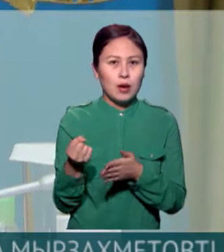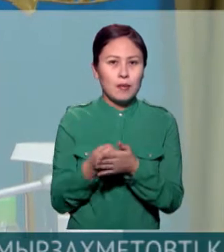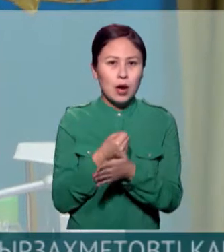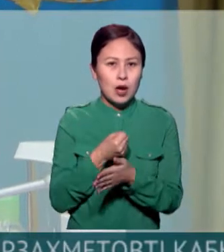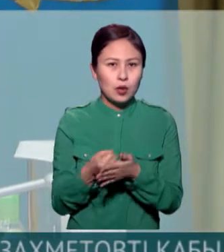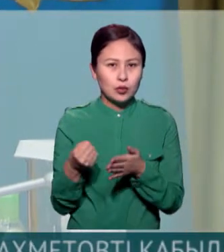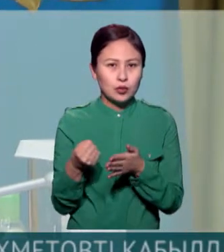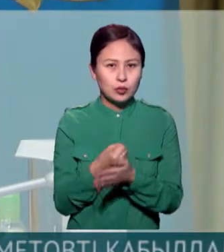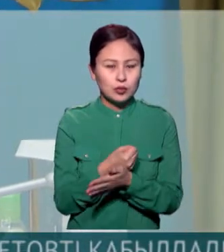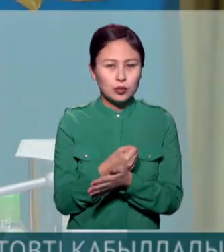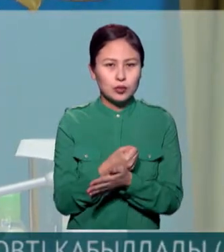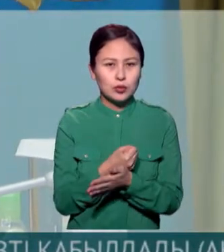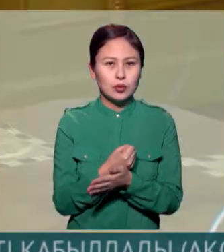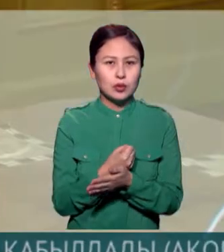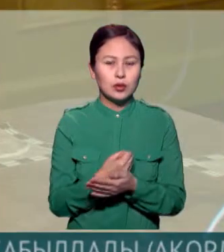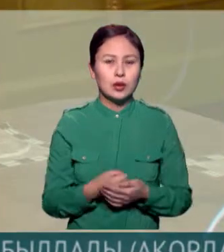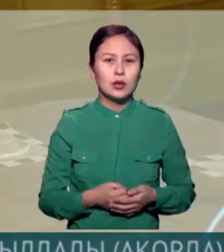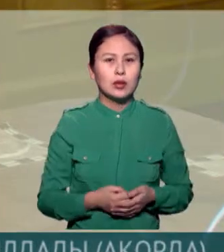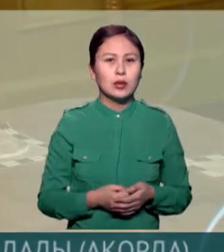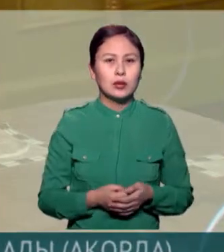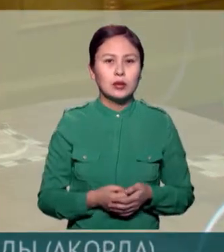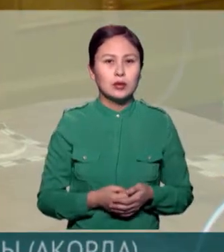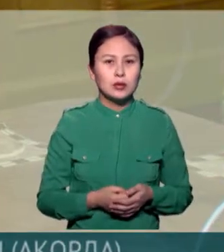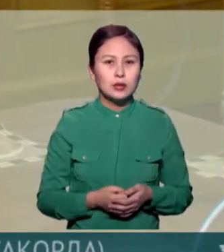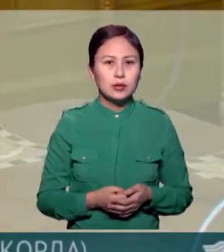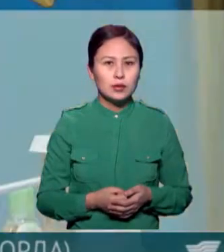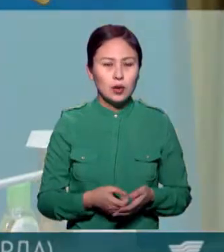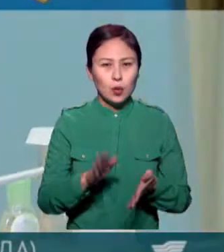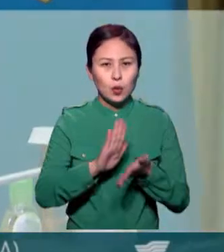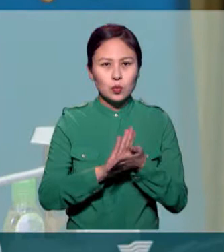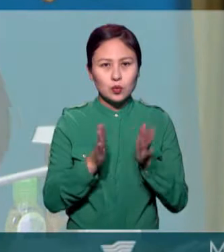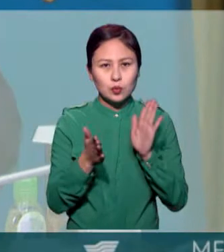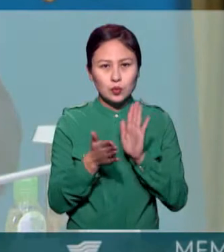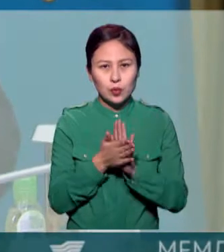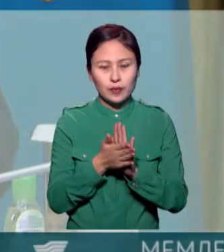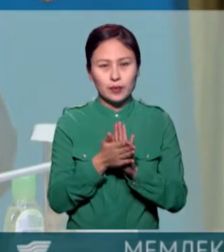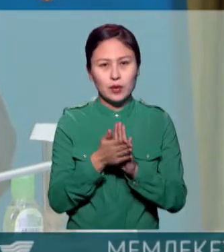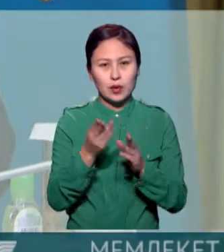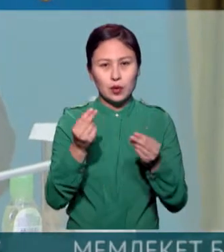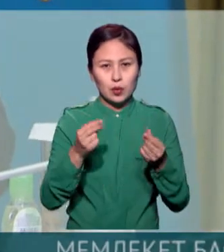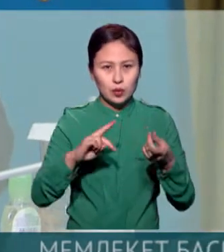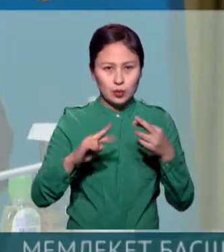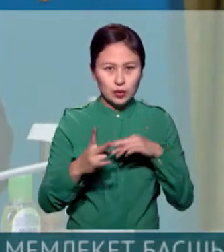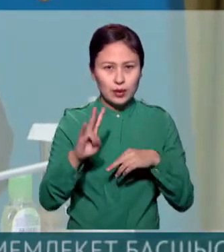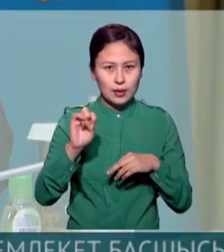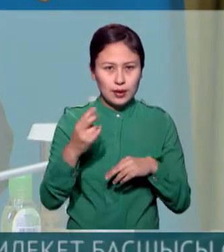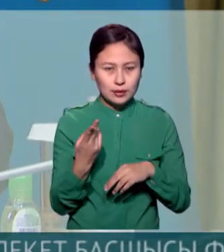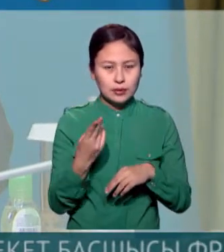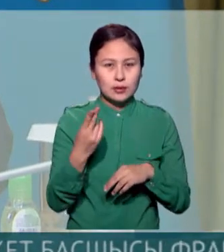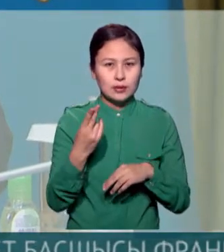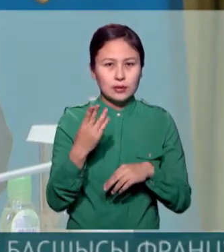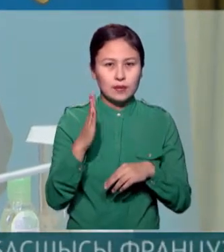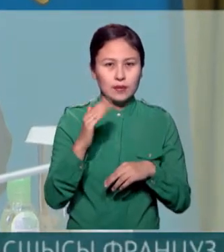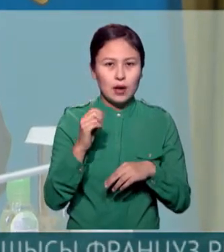хватает ликвидности для экономики. И в условиях плавающего курса национальной валюты людям